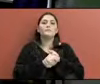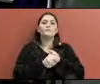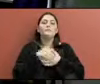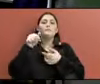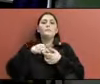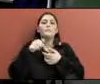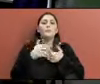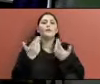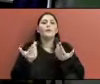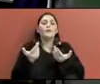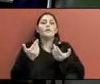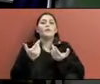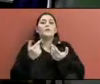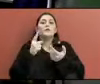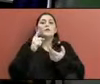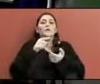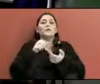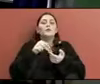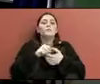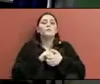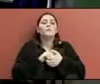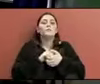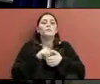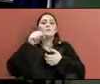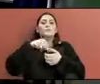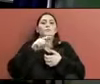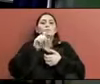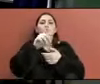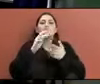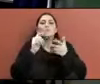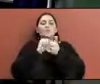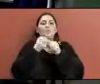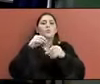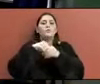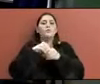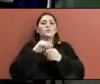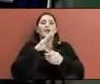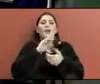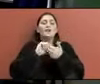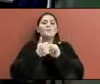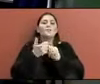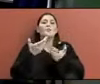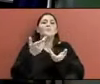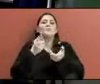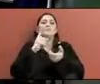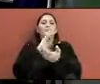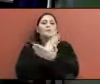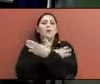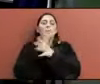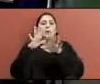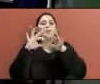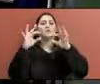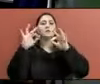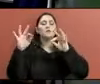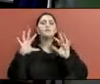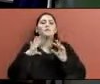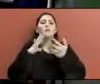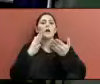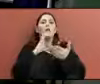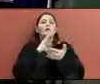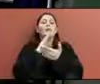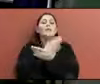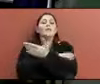Kağıt Spor biliyorsunuz artık dünya markası oldu. Evet. Kağıt Spor burada Kağıt Spor